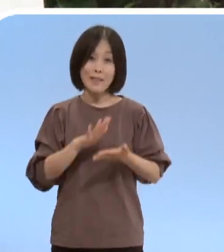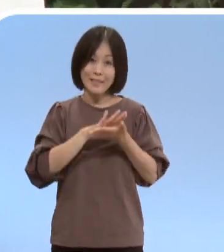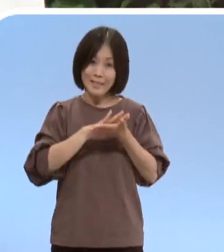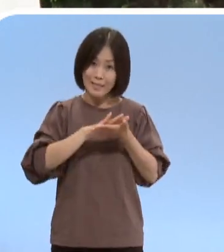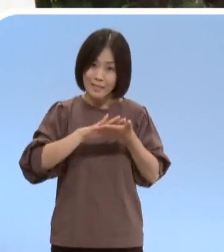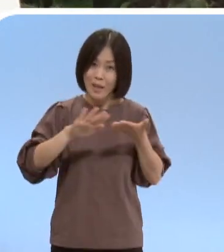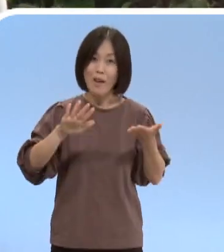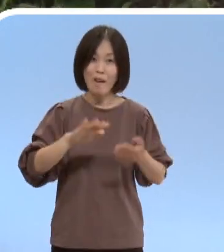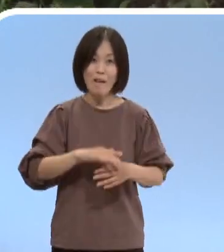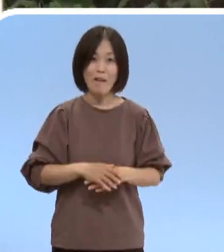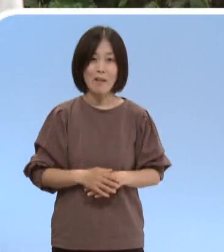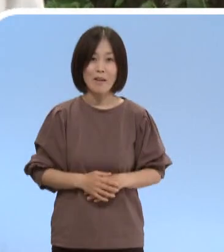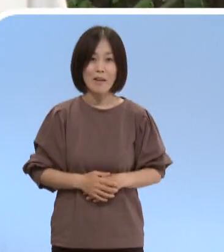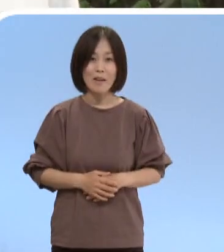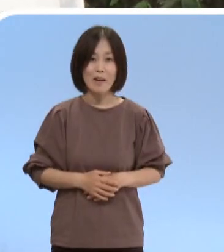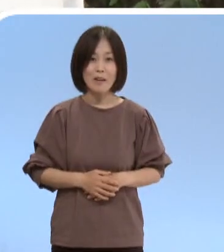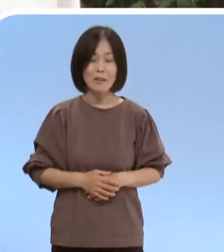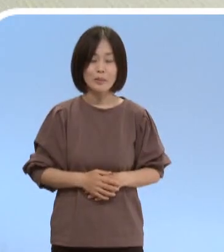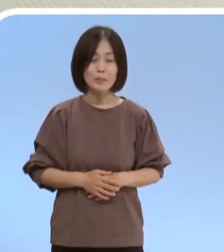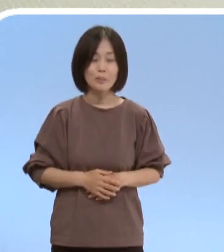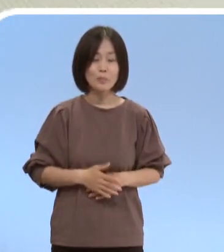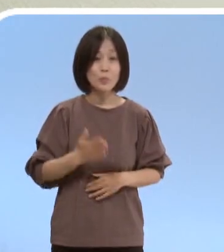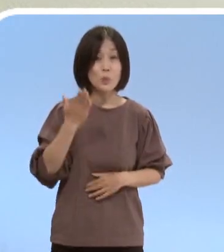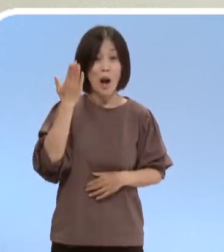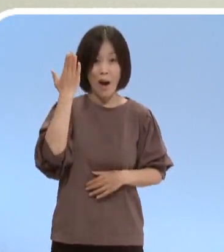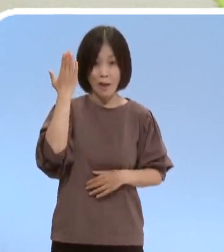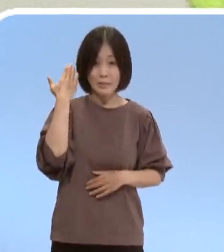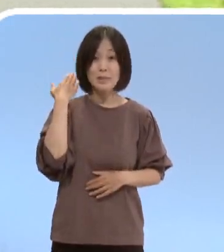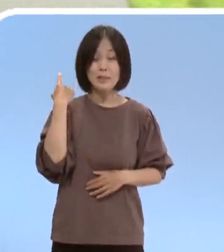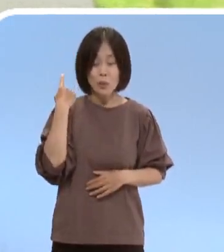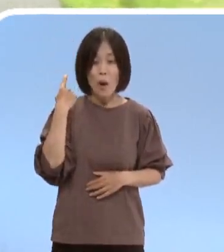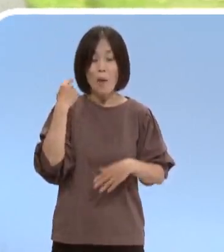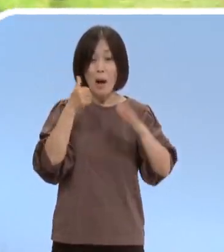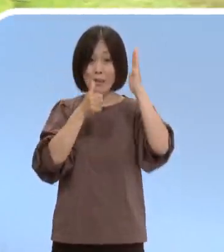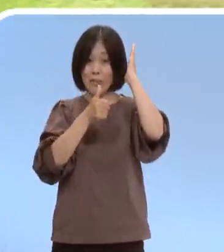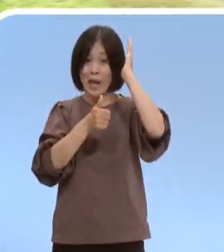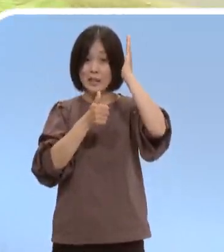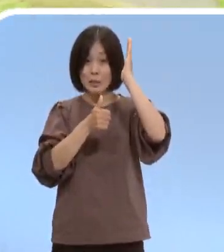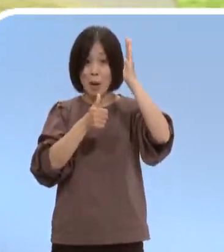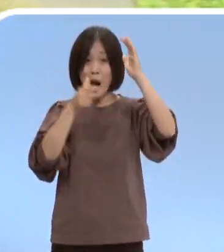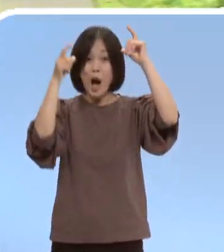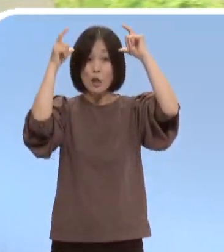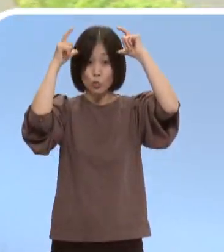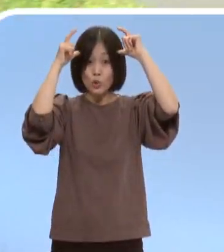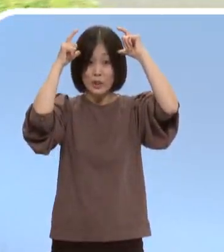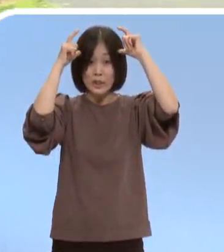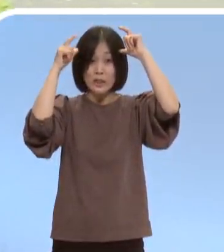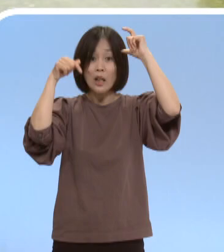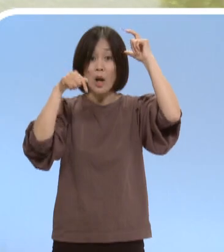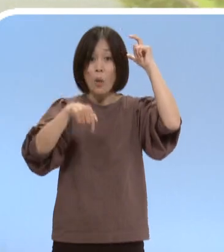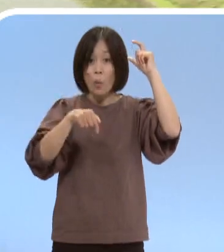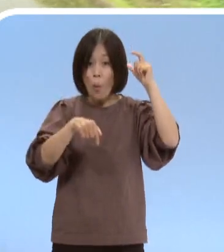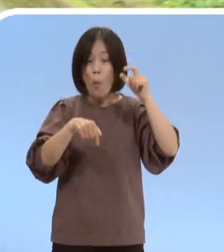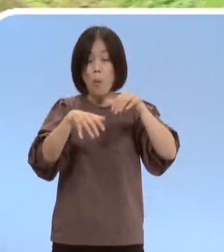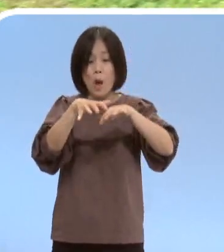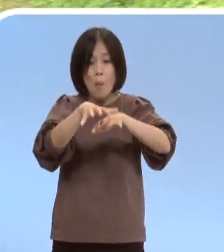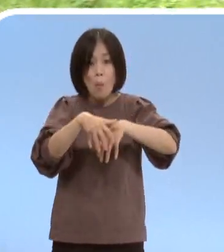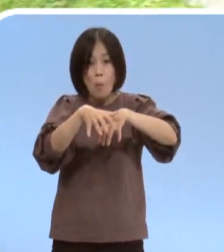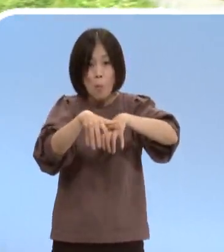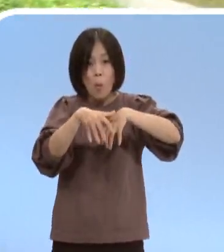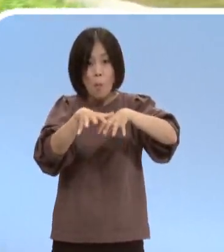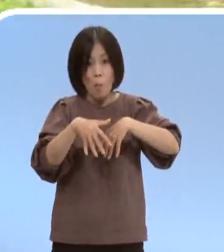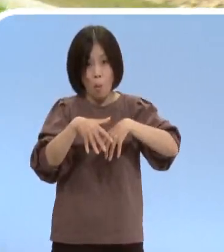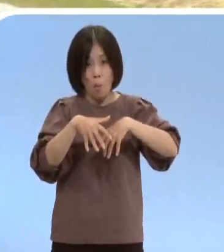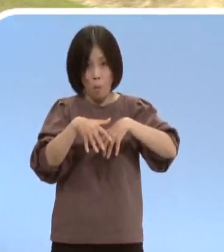めちゃくちゃ綺麗じゃないですか 昔はあのさっき見た田島牛が農耕牛としてここを